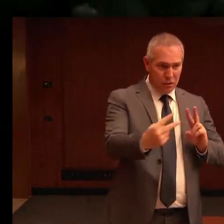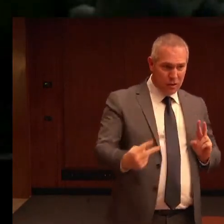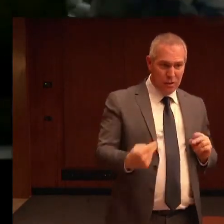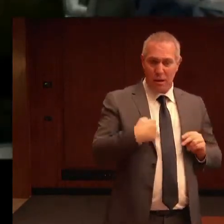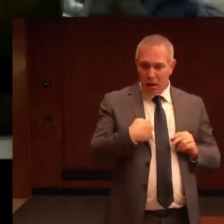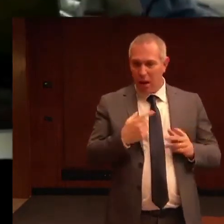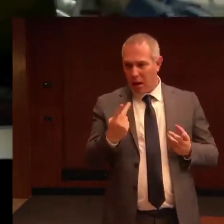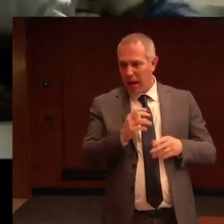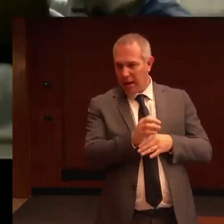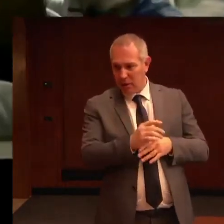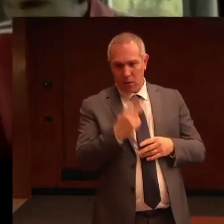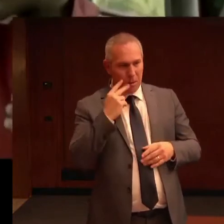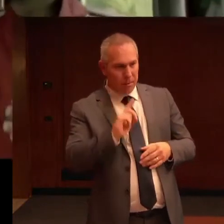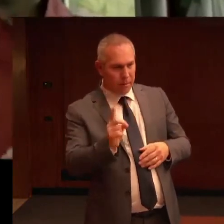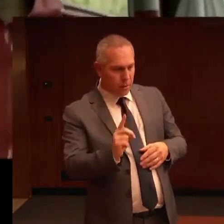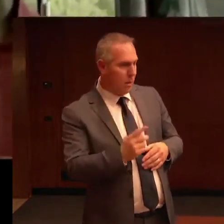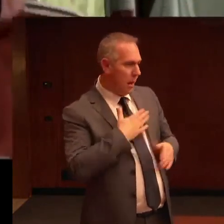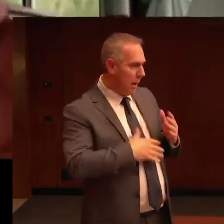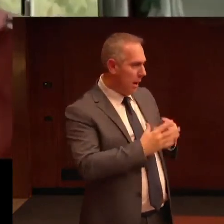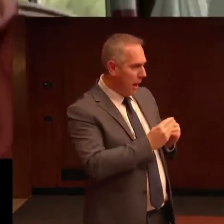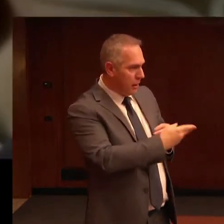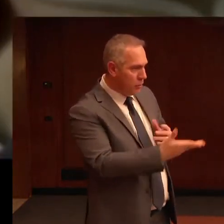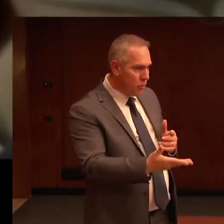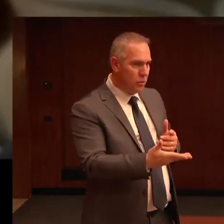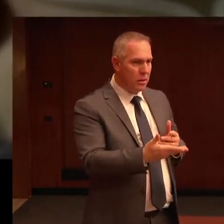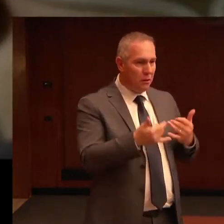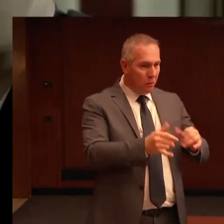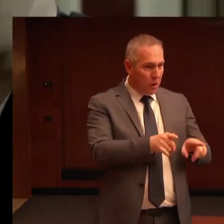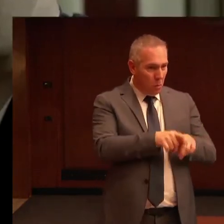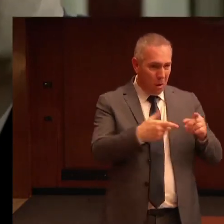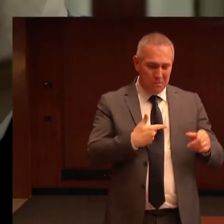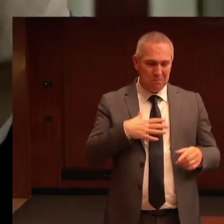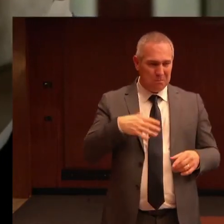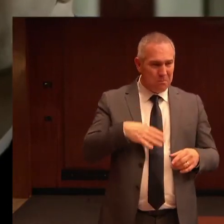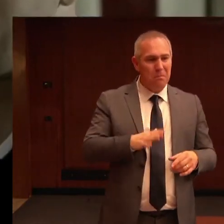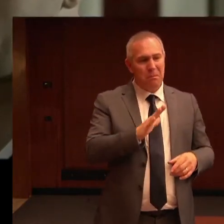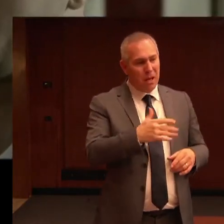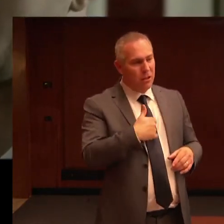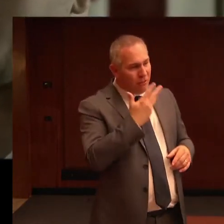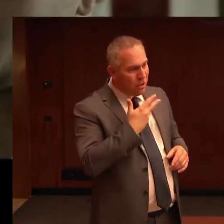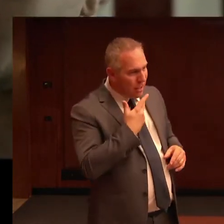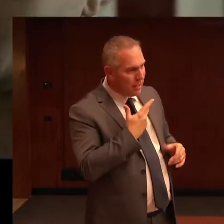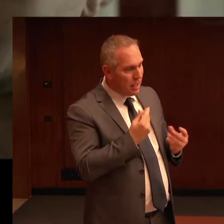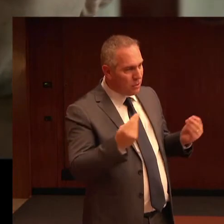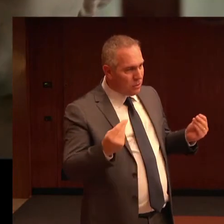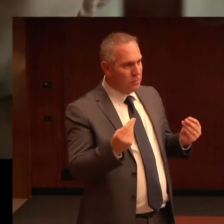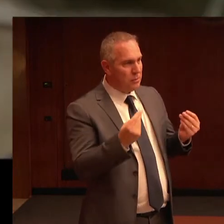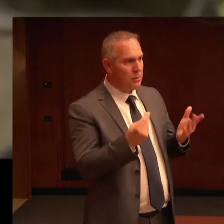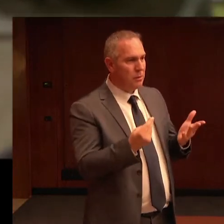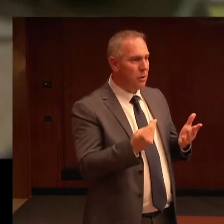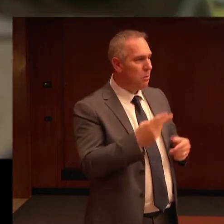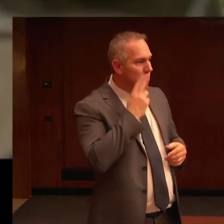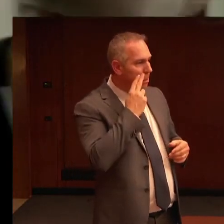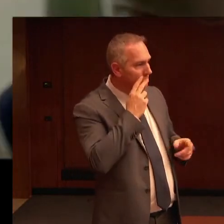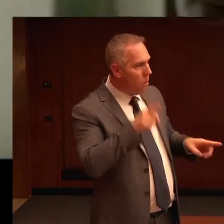l'allenatore, non il padre. Hai ragione, neanche a me piacerebbe avere un figlio come noi. Non volevo dire questo. Però vorrei tanto avere un